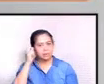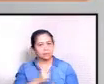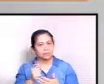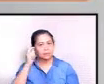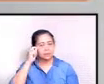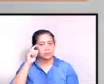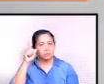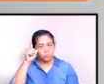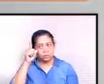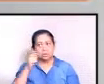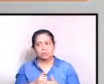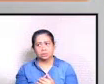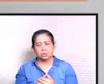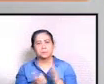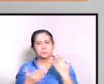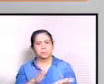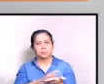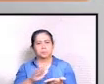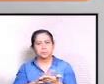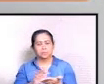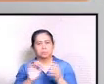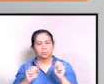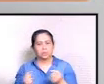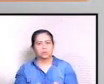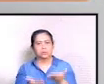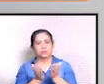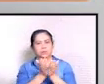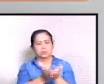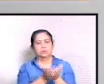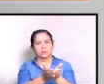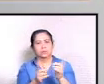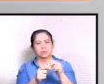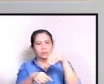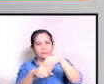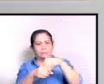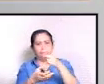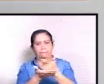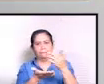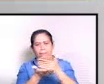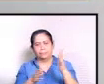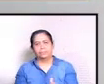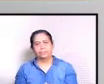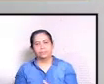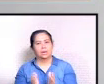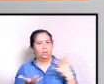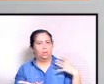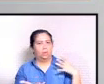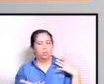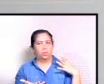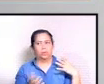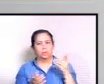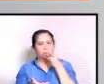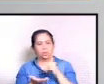Secretary Teddy Boy Loxin, nalinis na at pwede nang ibiyahe ang containers na naglalaman ng mga basura. Hinihintay na lang daw ang